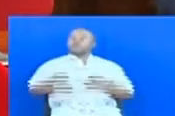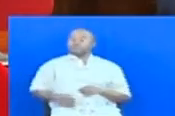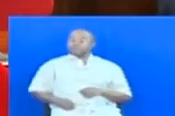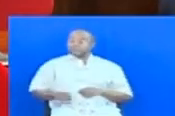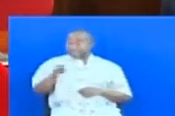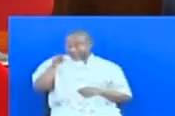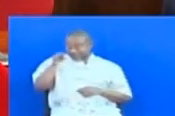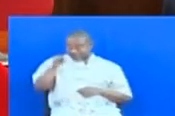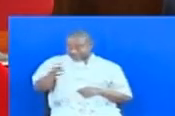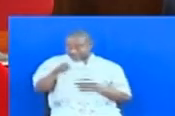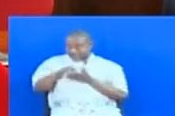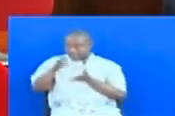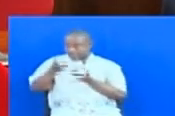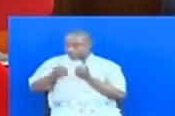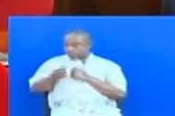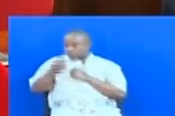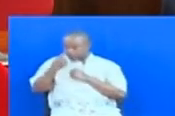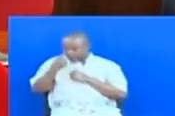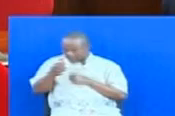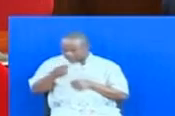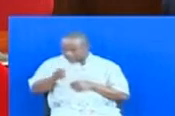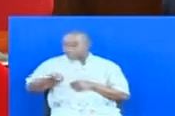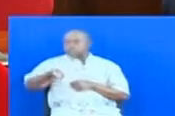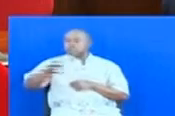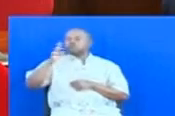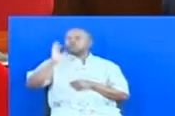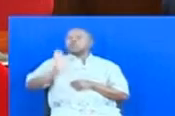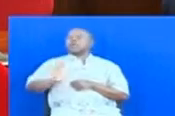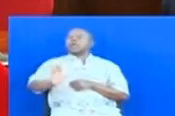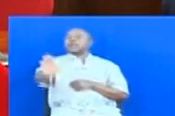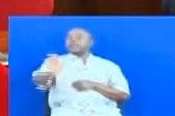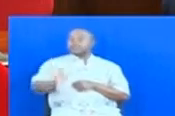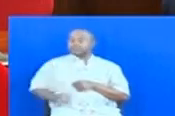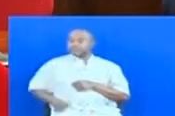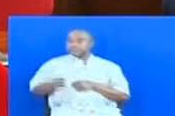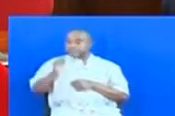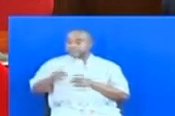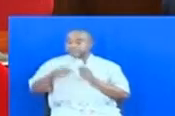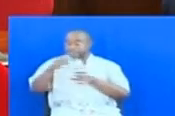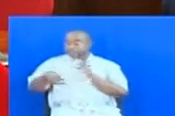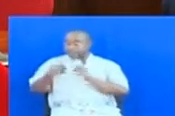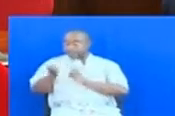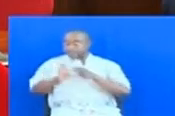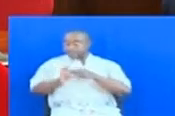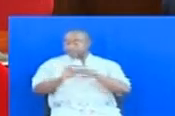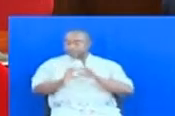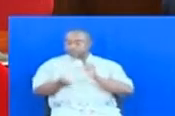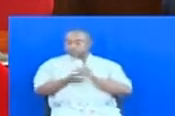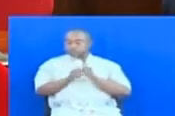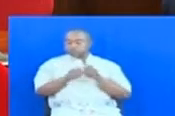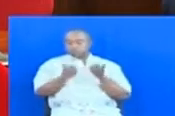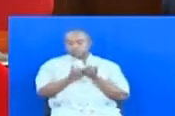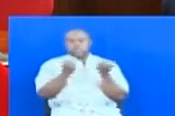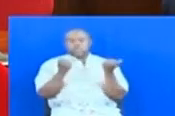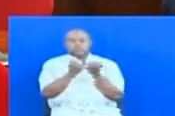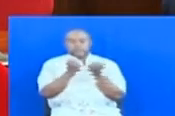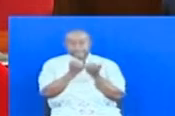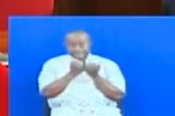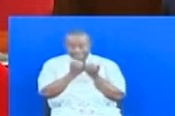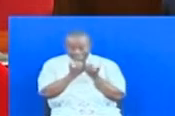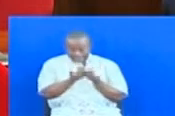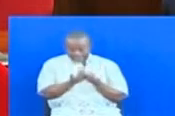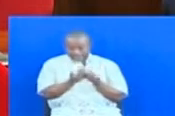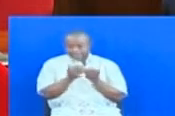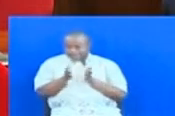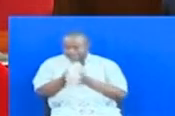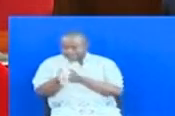na uasili wake, kwa sababu ni miradi ambayo inahusisha masuala ya ujenzi ambapo gharama zake